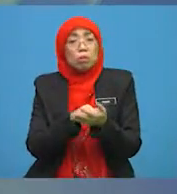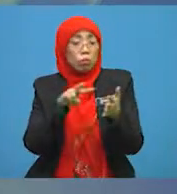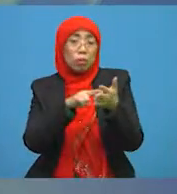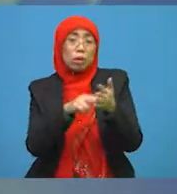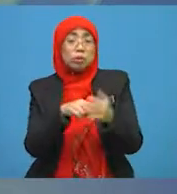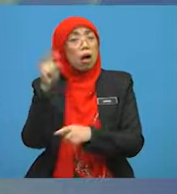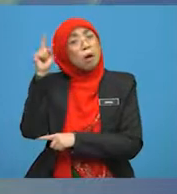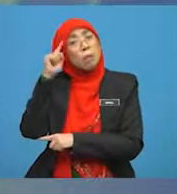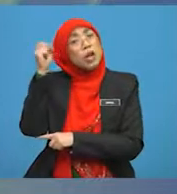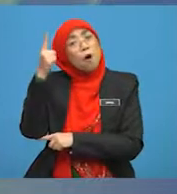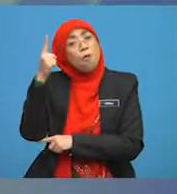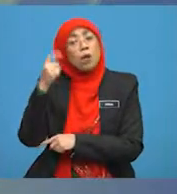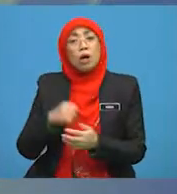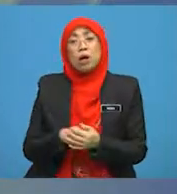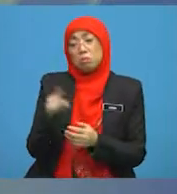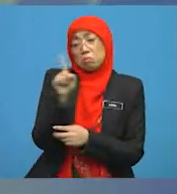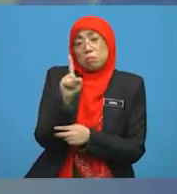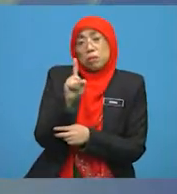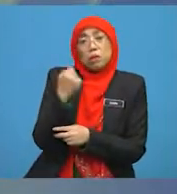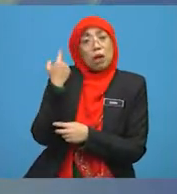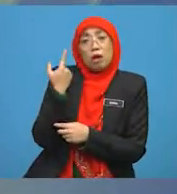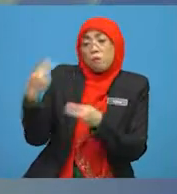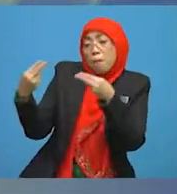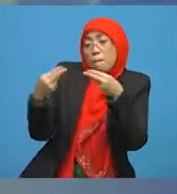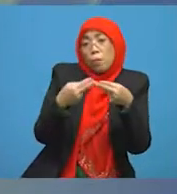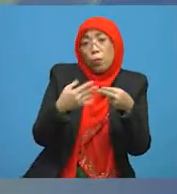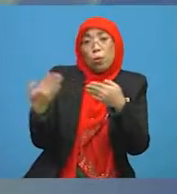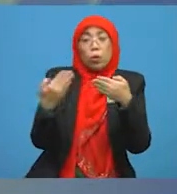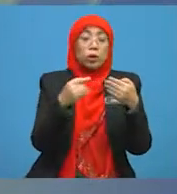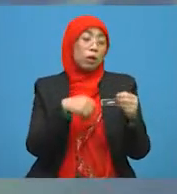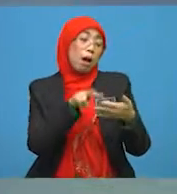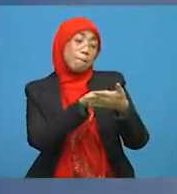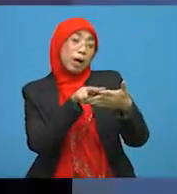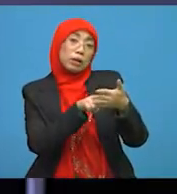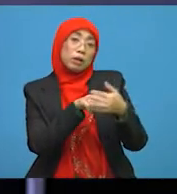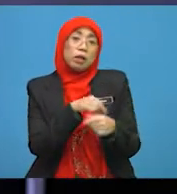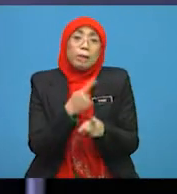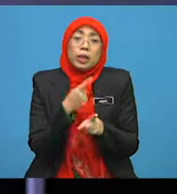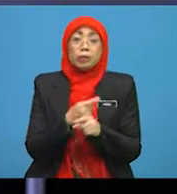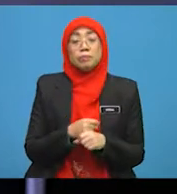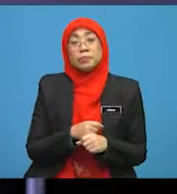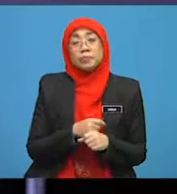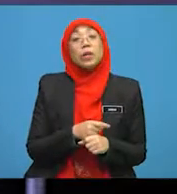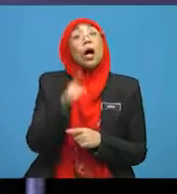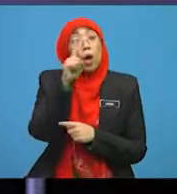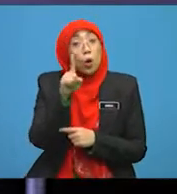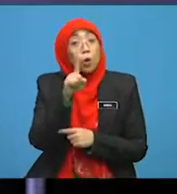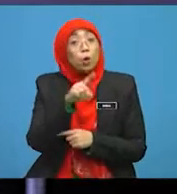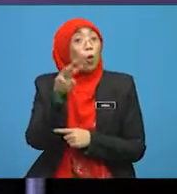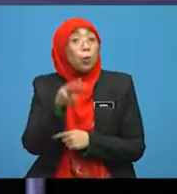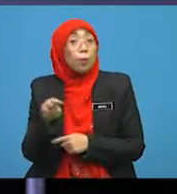kita menghubungkan perkataan dengan makna yang tepat. Untuk pengetahuan para